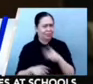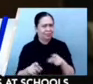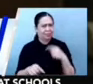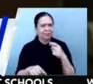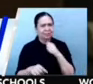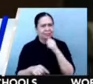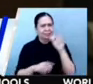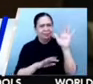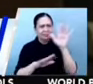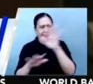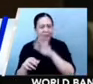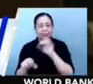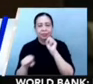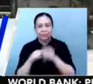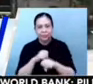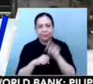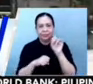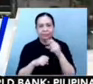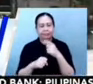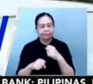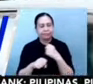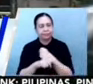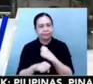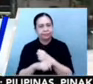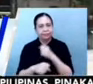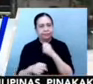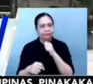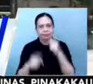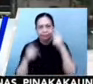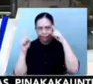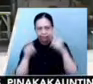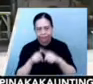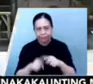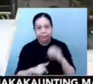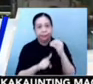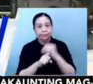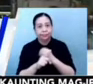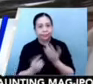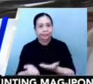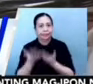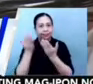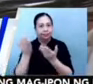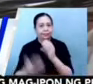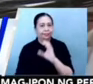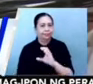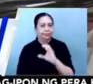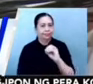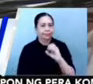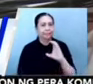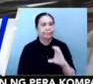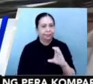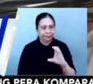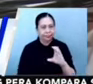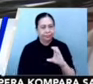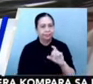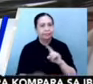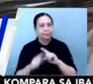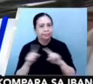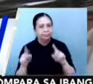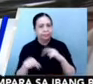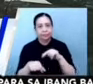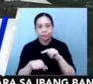and y po yung nilalabanan po natin sa October na ang filing ng certificate of candidacy para sa National and local